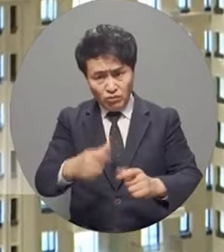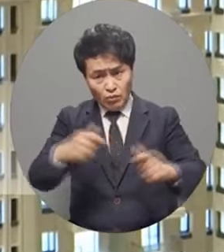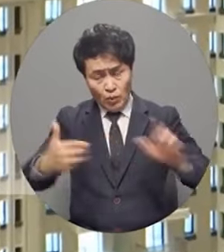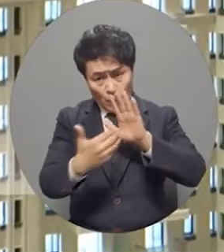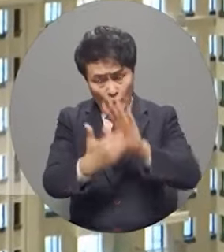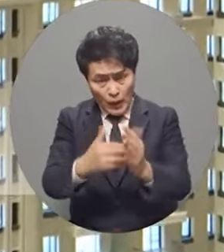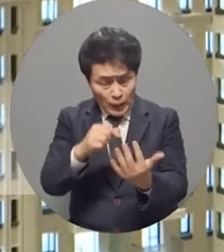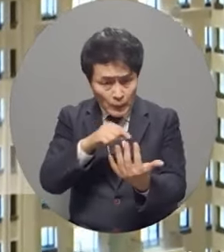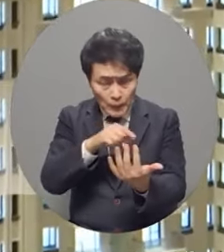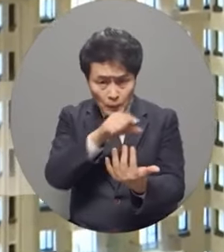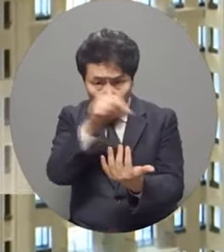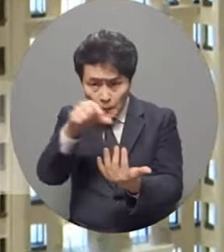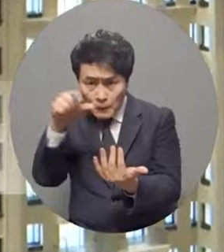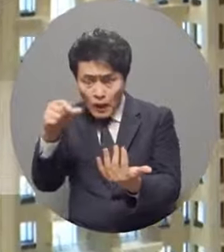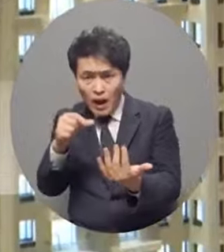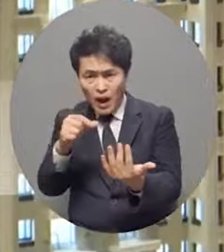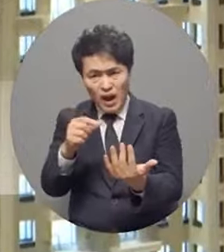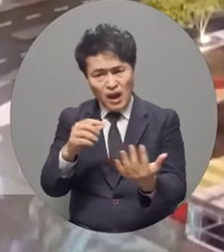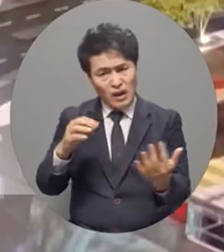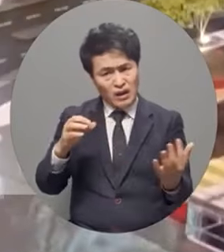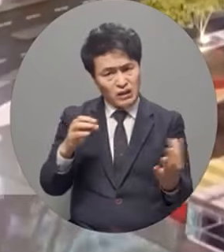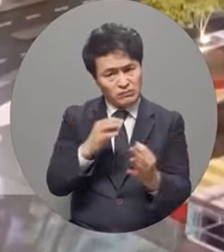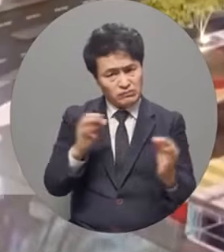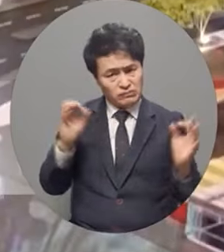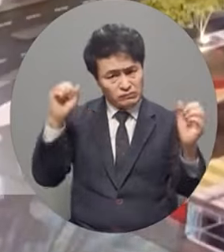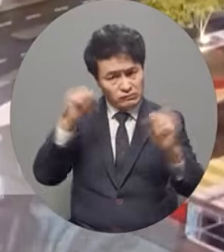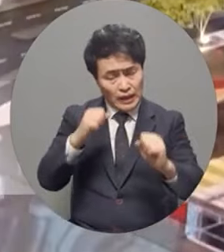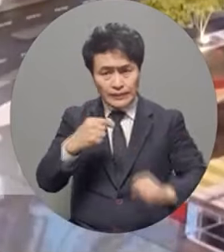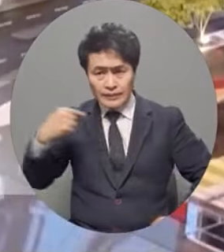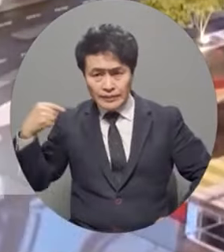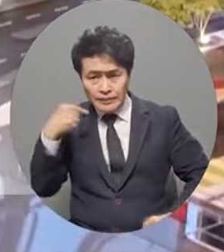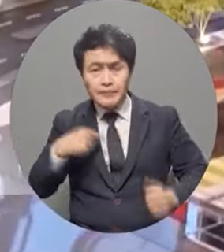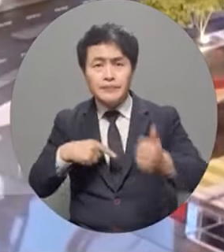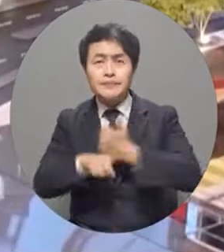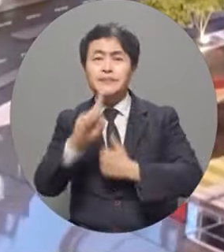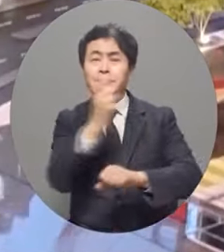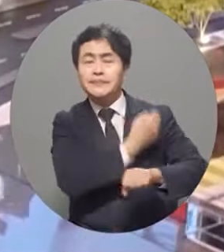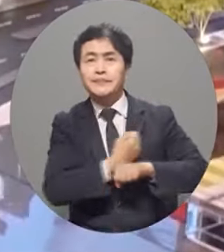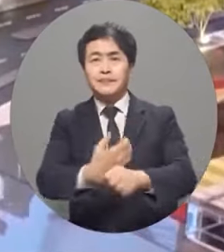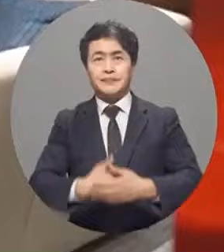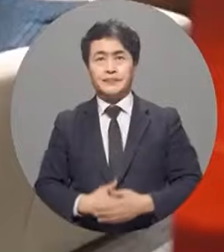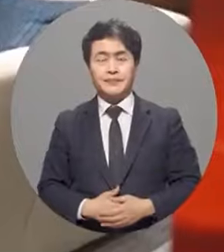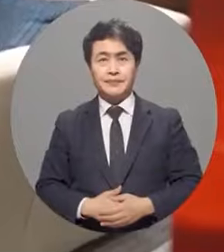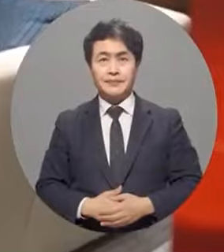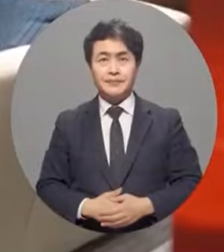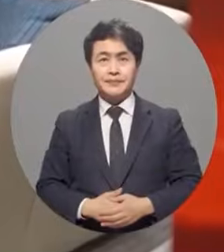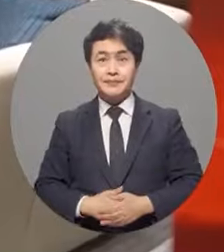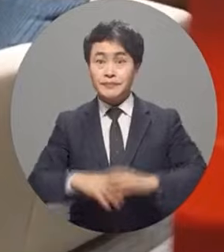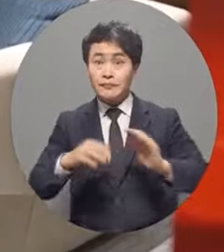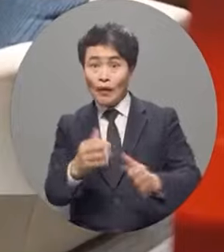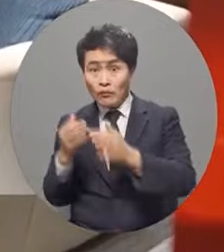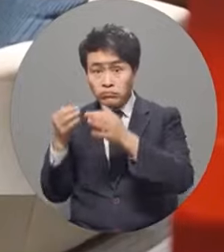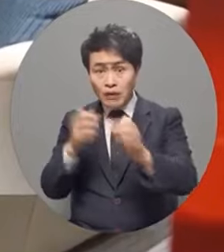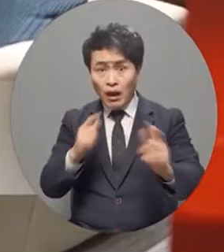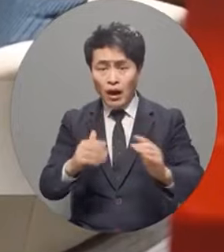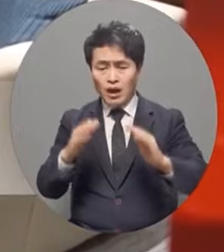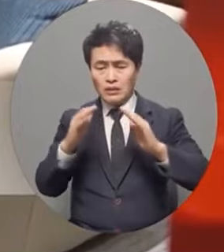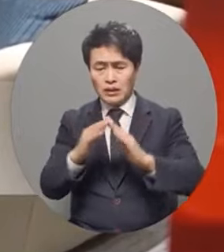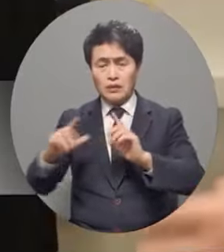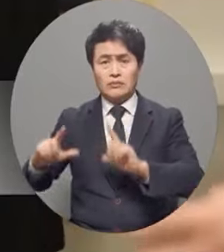가려 부실 기업에 대해서는 엄정하게 대응하겠다는 의지를 드러낸 것으로 보입니다. 투기가 아닌 주거